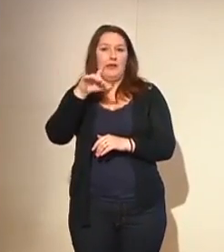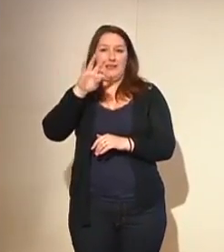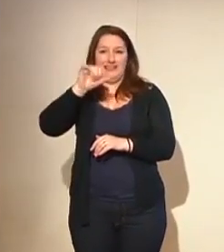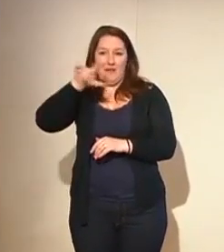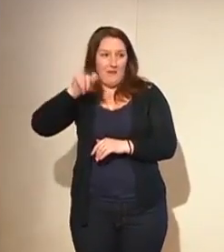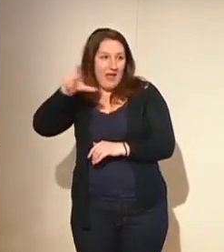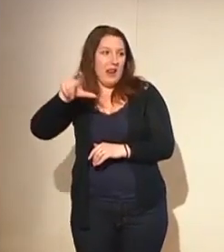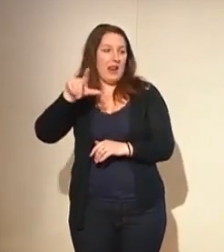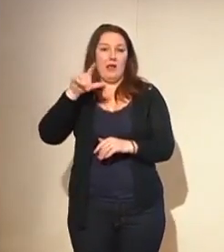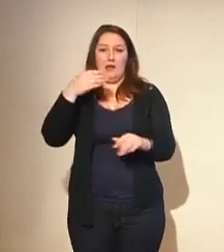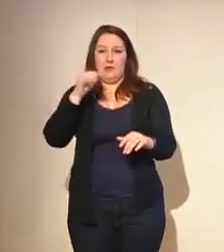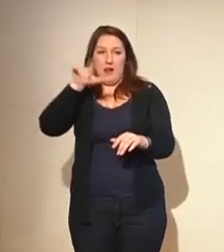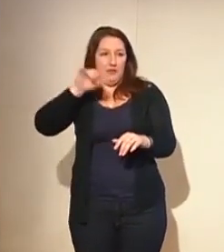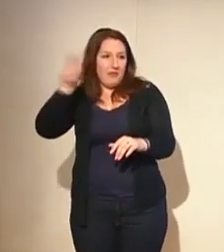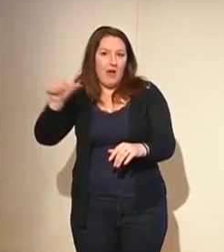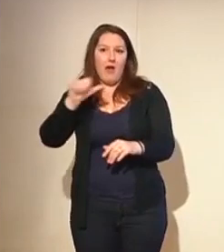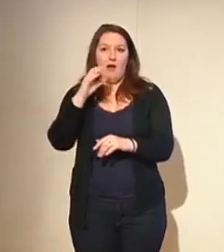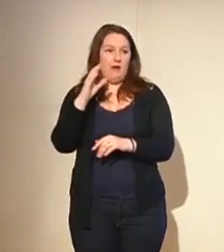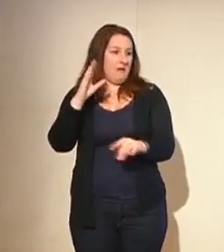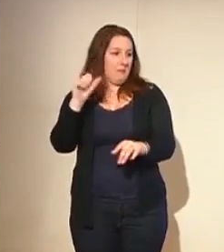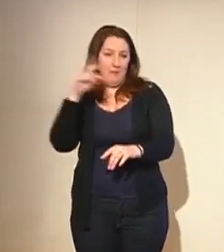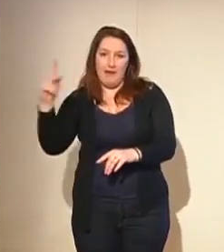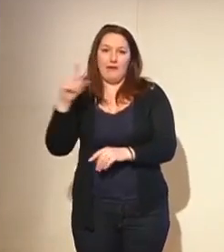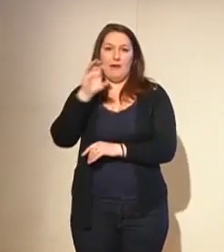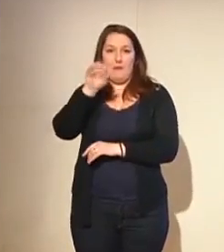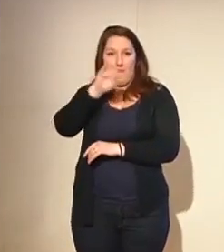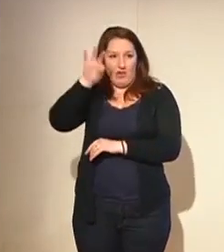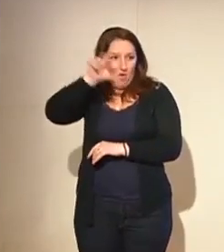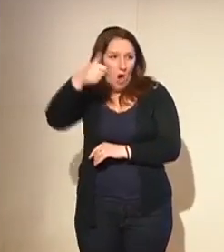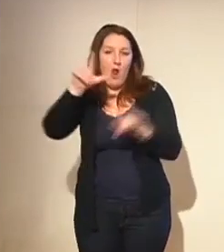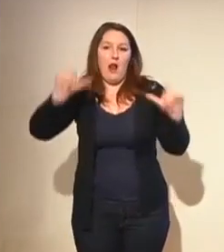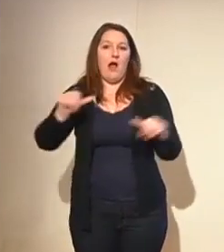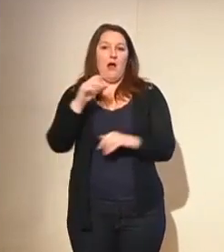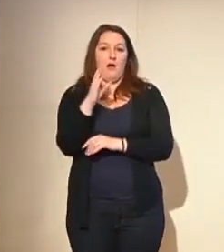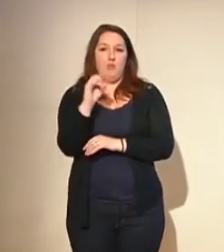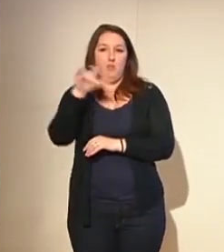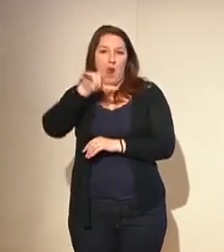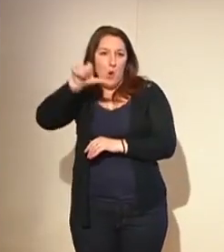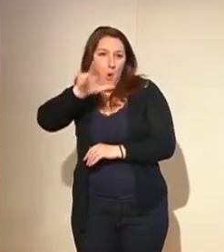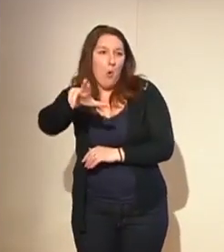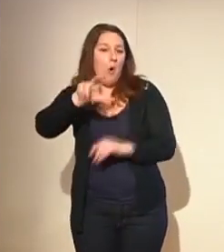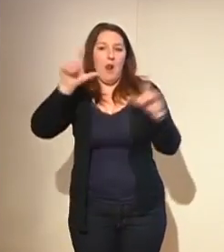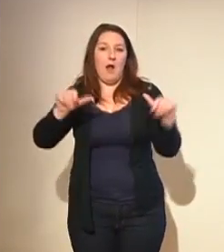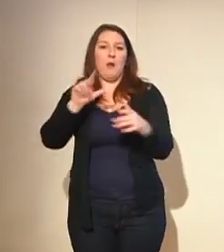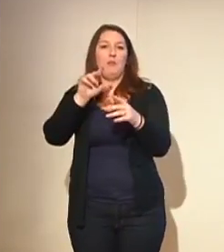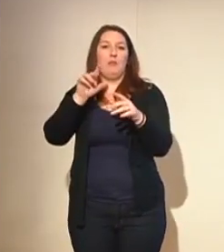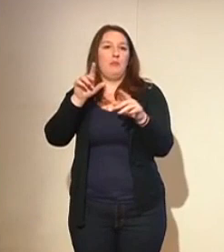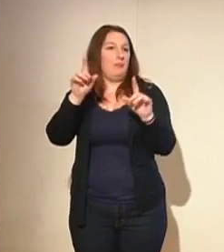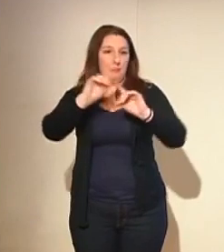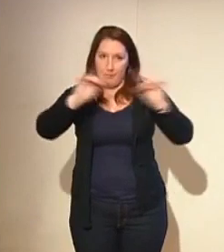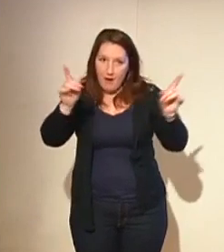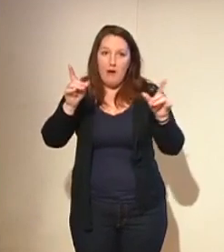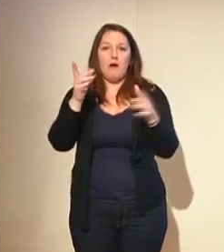Antoine bac présent Olivier Bertrand marieonne boilot qui donne pouvoir à Corine